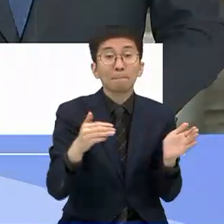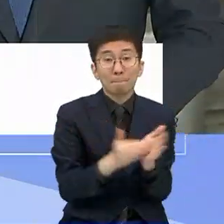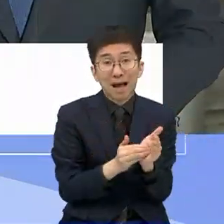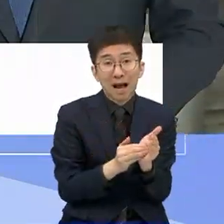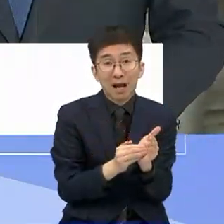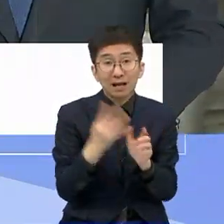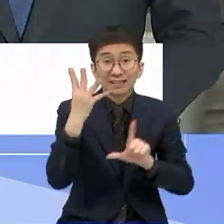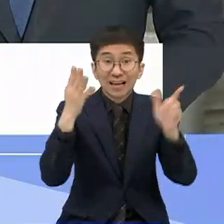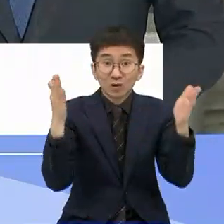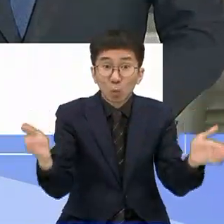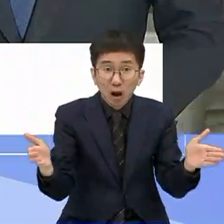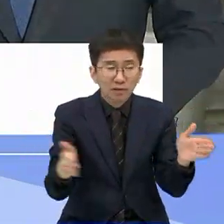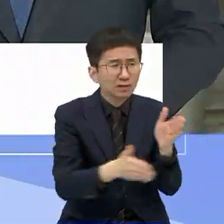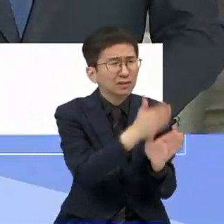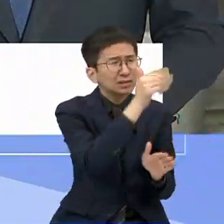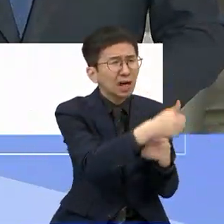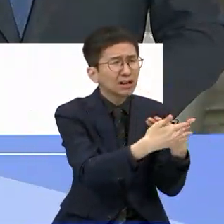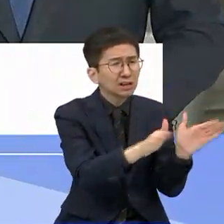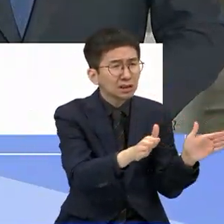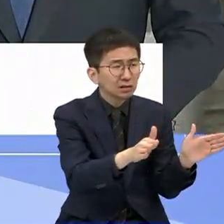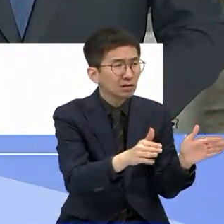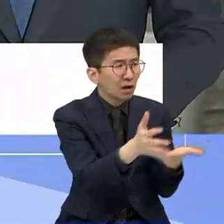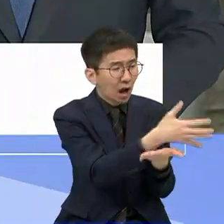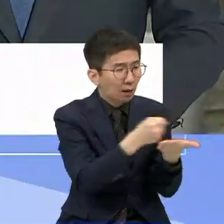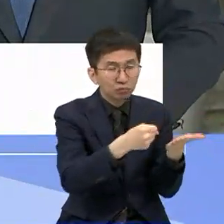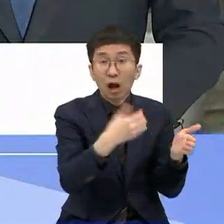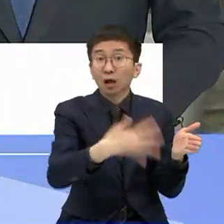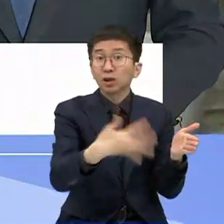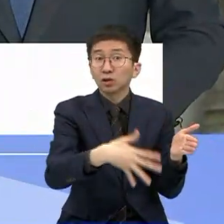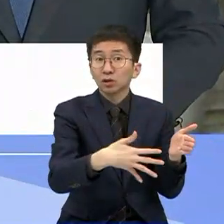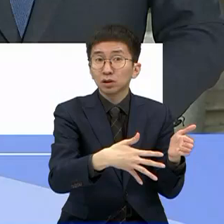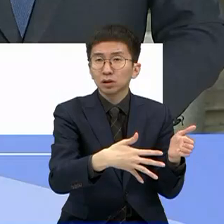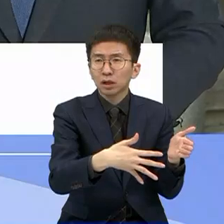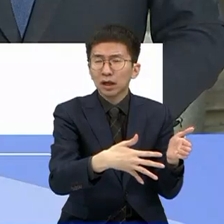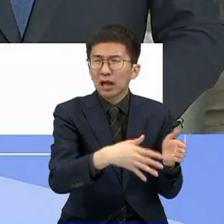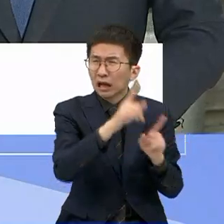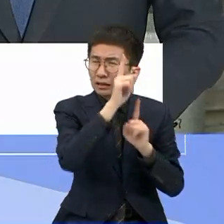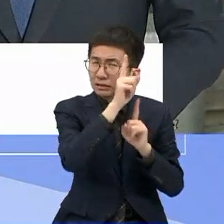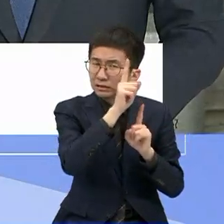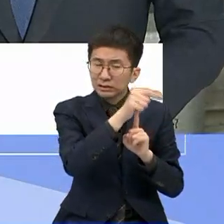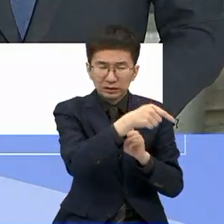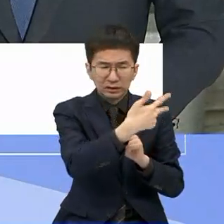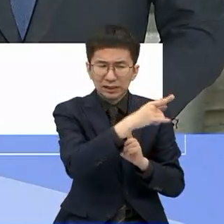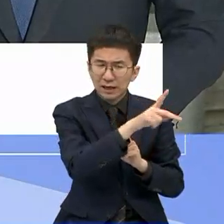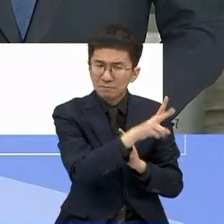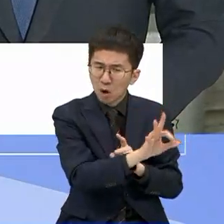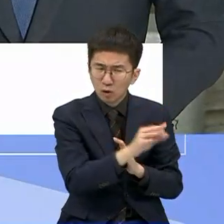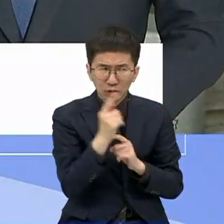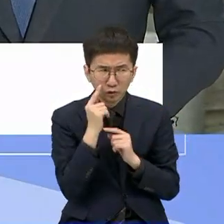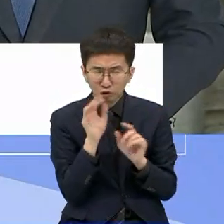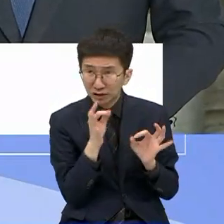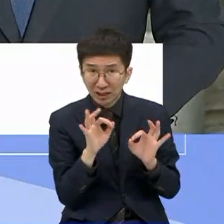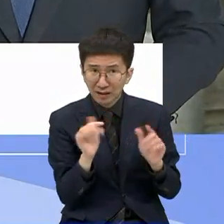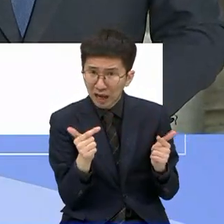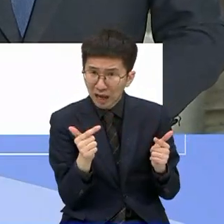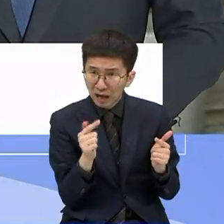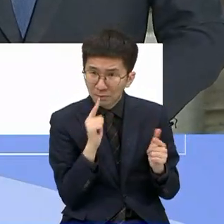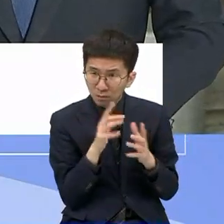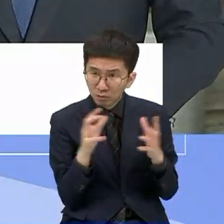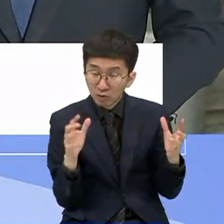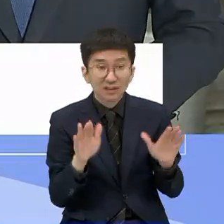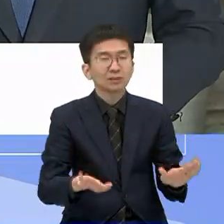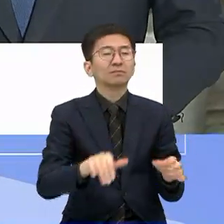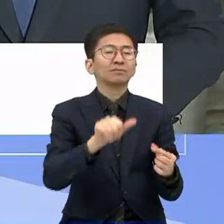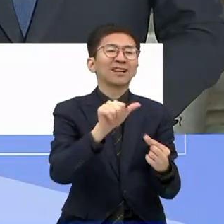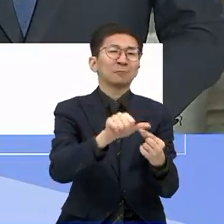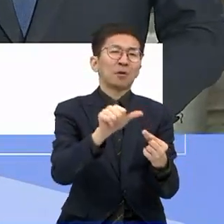때도 유독 시장 실익 예상에서 빠져서 이재명 지사 눈치보기 아니냐는 이런 지적도 있었는데 오늘 다섯번째 만해